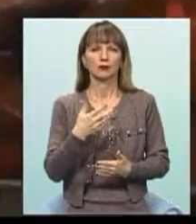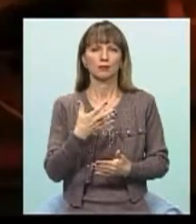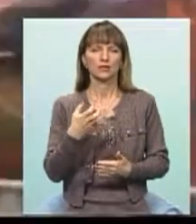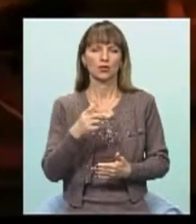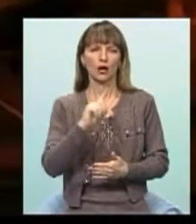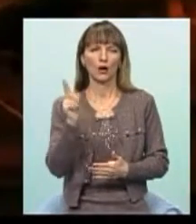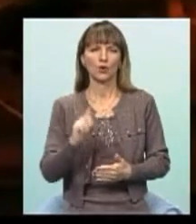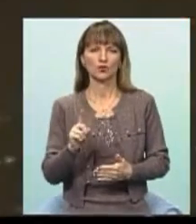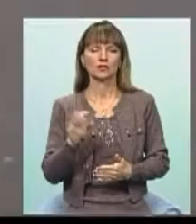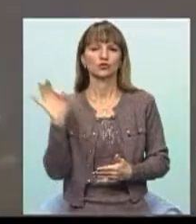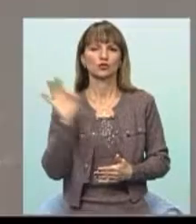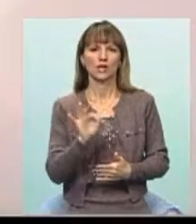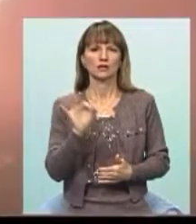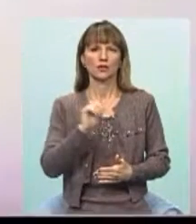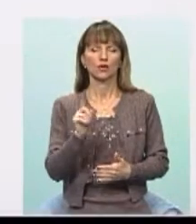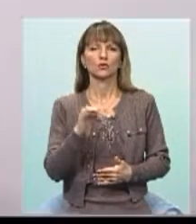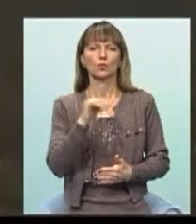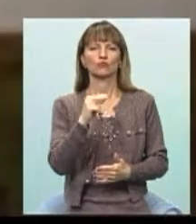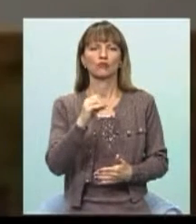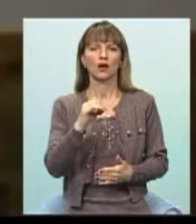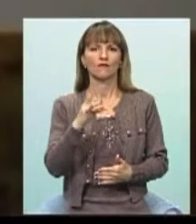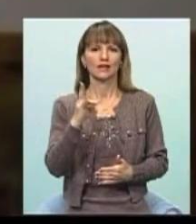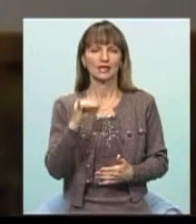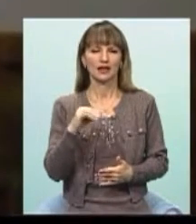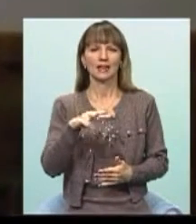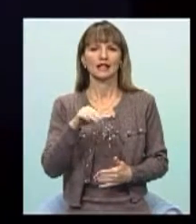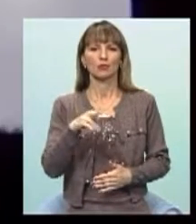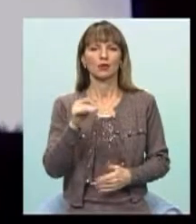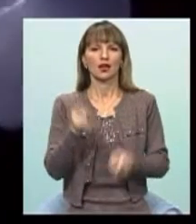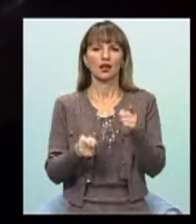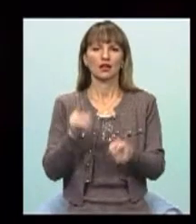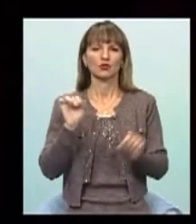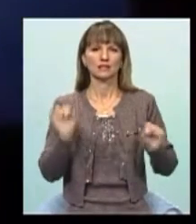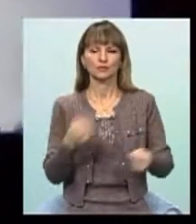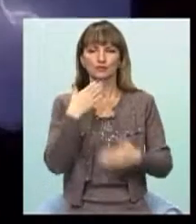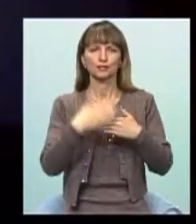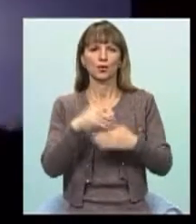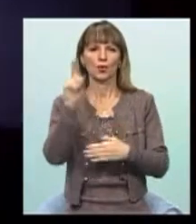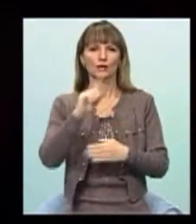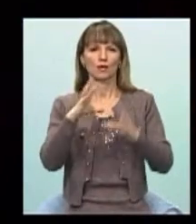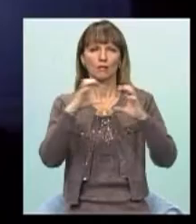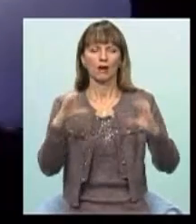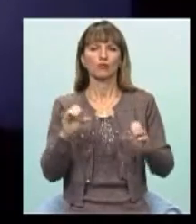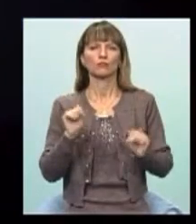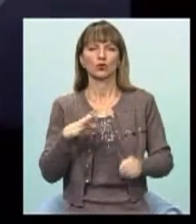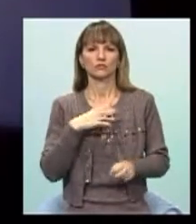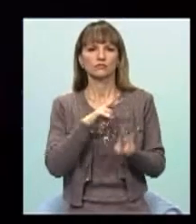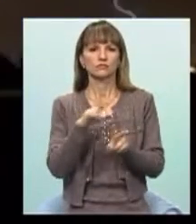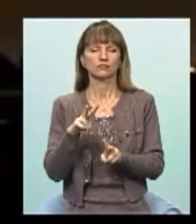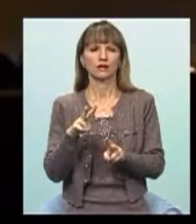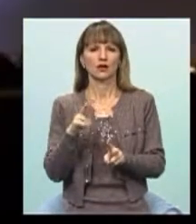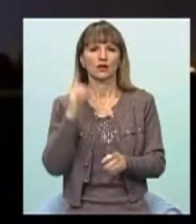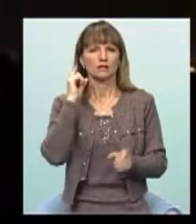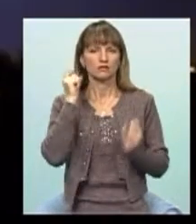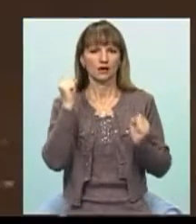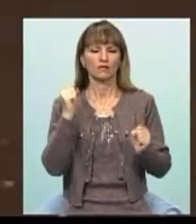Найчастіше грози спостерігаються у червні-липні. Рідко грози бувають узимку. Перед грозовою хмарою на землі можуть спостерігатися шквали